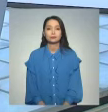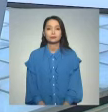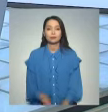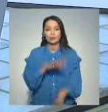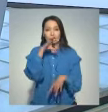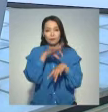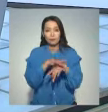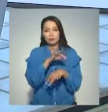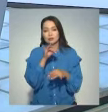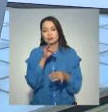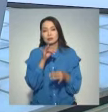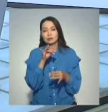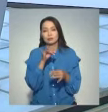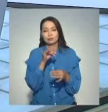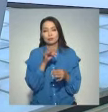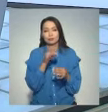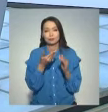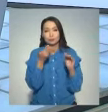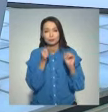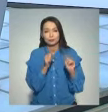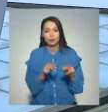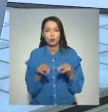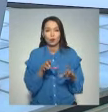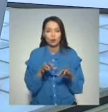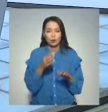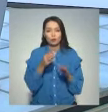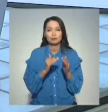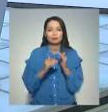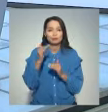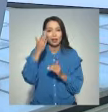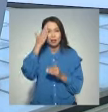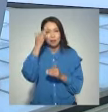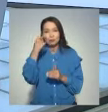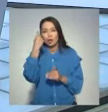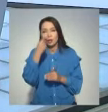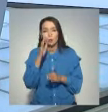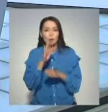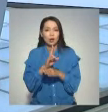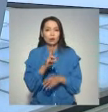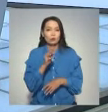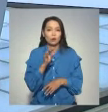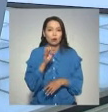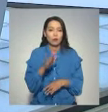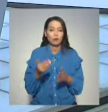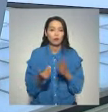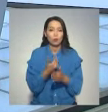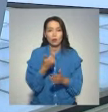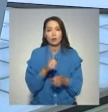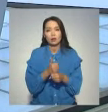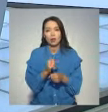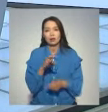выявлять и пресекать коррупцию особенно среди высокопоставленных лиц поручил касым-жу мартукаев новому главе антикора